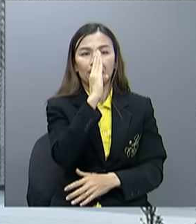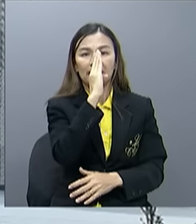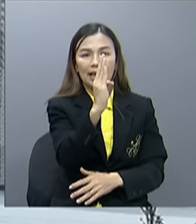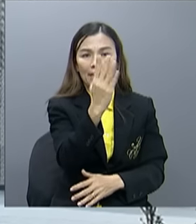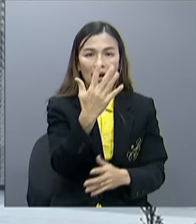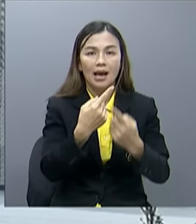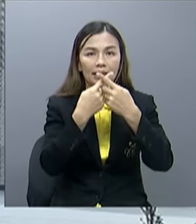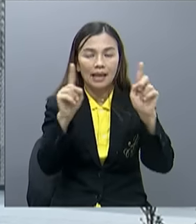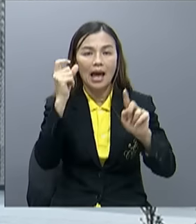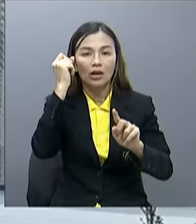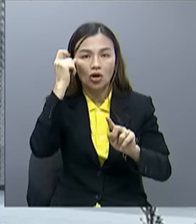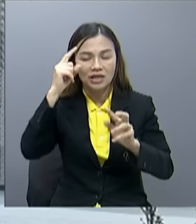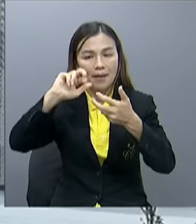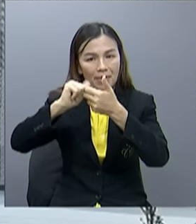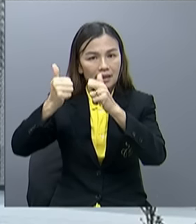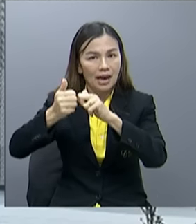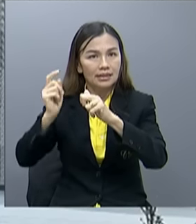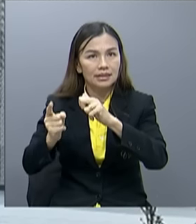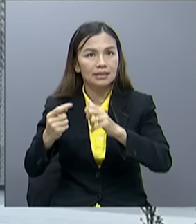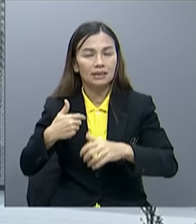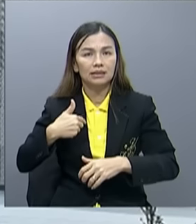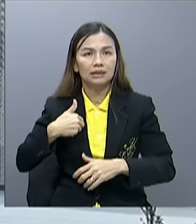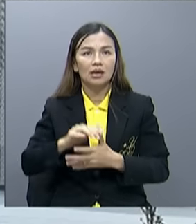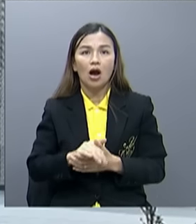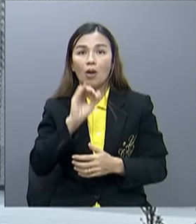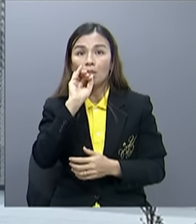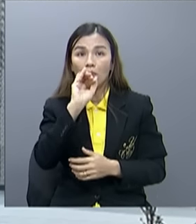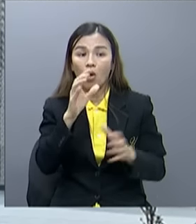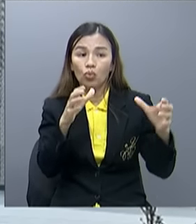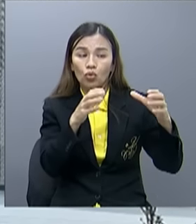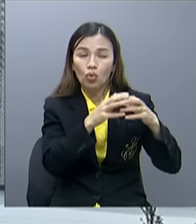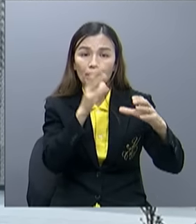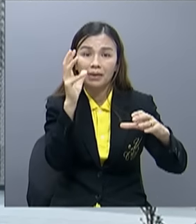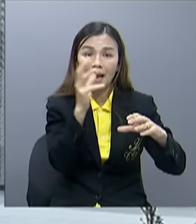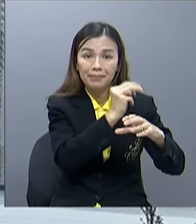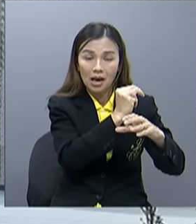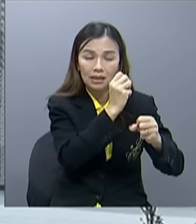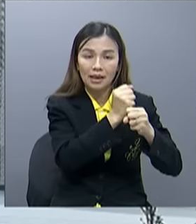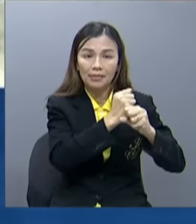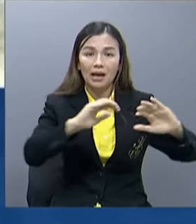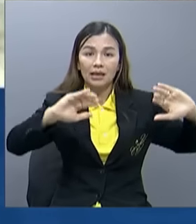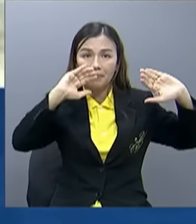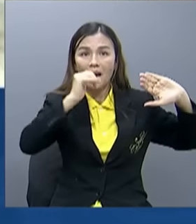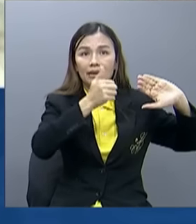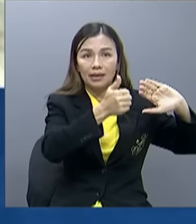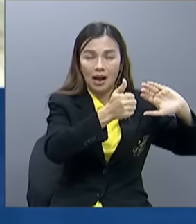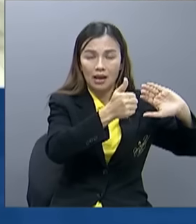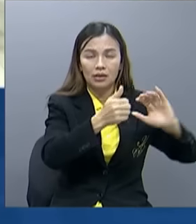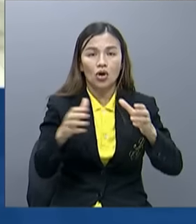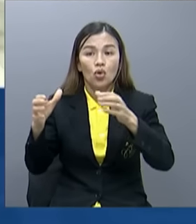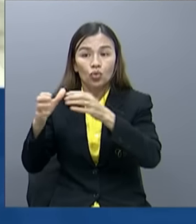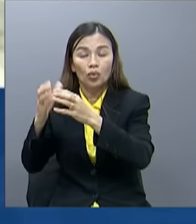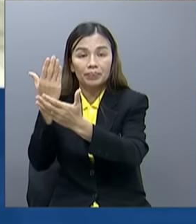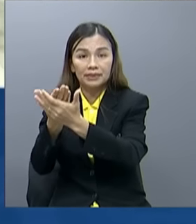ใจทั้งสองฝั่งแล้วก็ตัวเองไม่ได้ถูกกับพรรคการเมืองแล้วสามารถทำงานร่วมกับทั้งฝั่งรัฐบาลได้แล้วก็ฝั่งทางการเงินได้